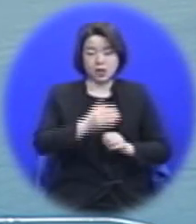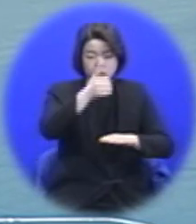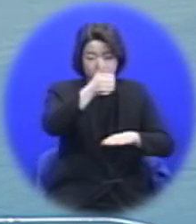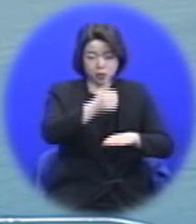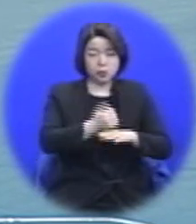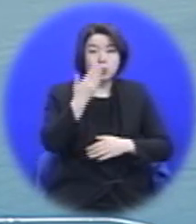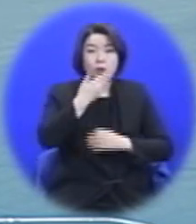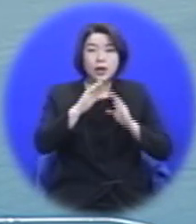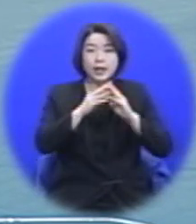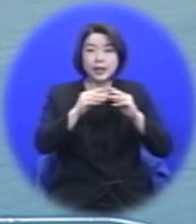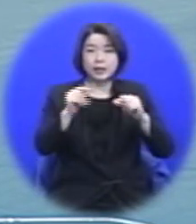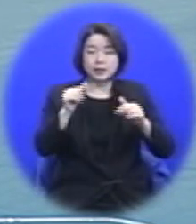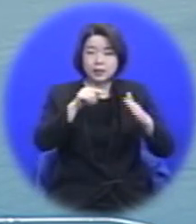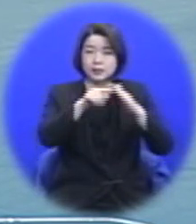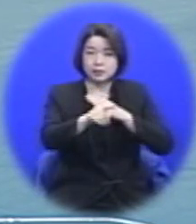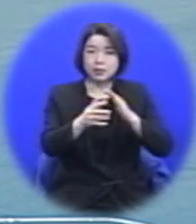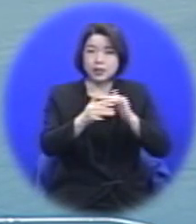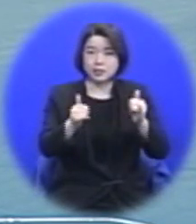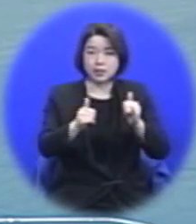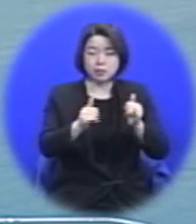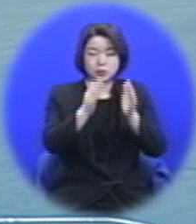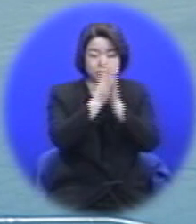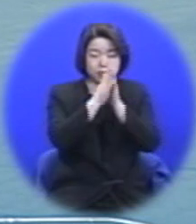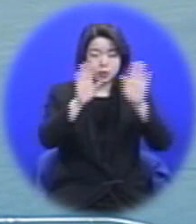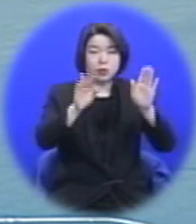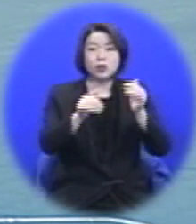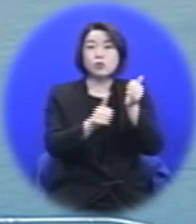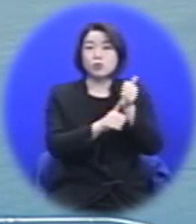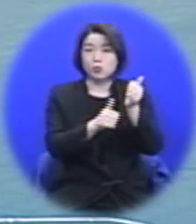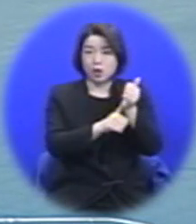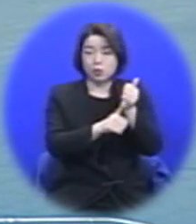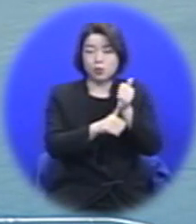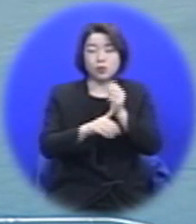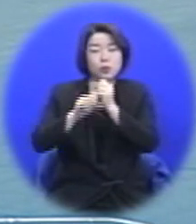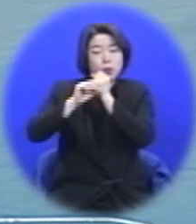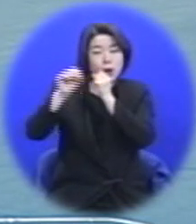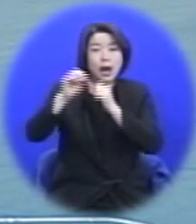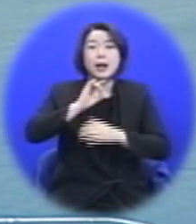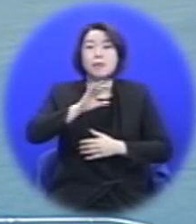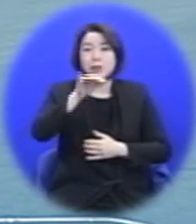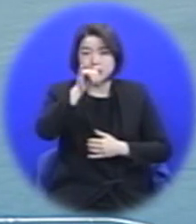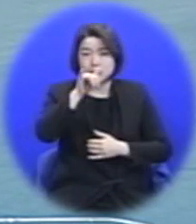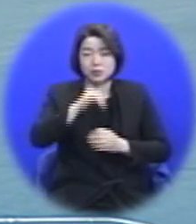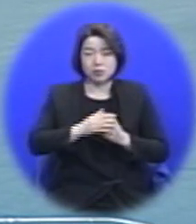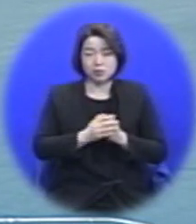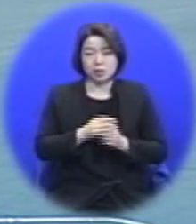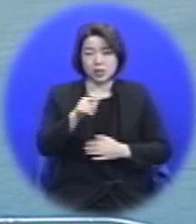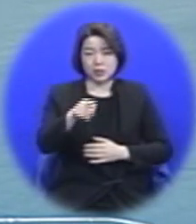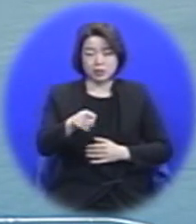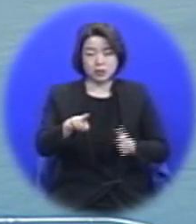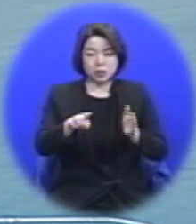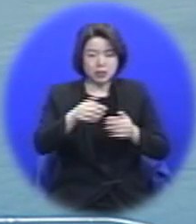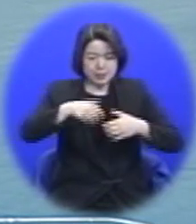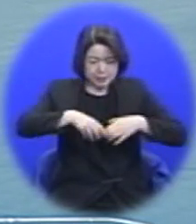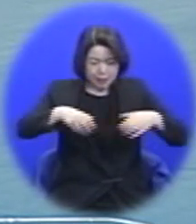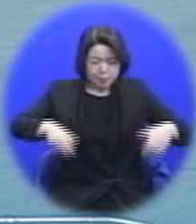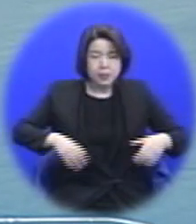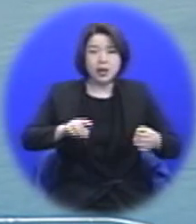사람은 여호수아와 갈렙 두 사람밖에 없습니다. 그럴 수 있는 믿음의 담대함이 있어야